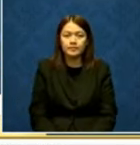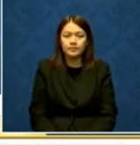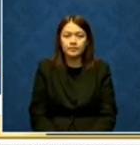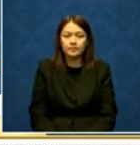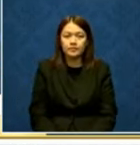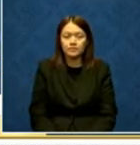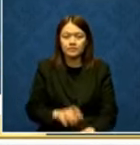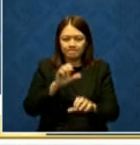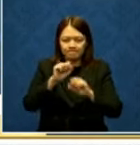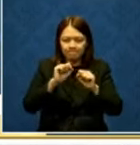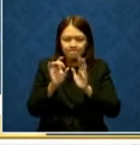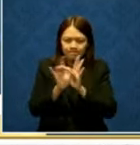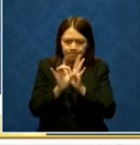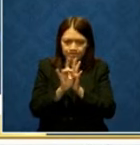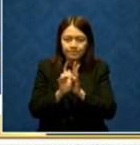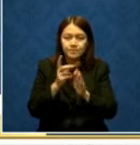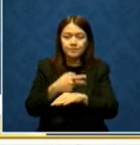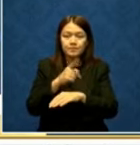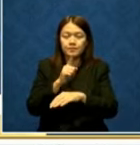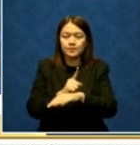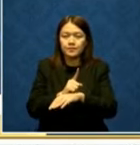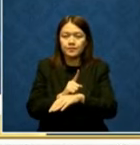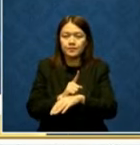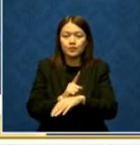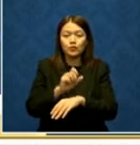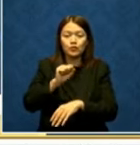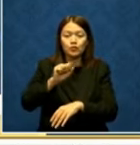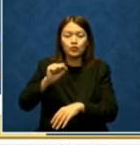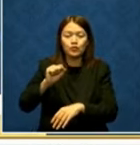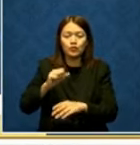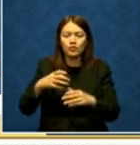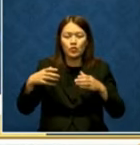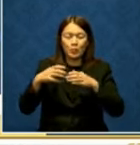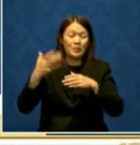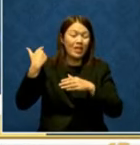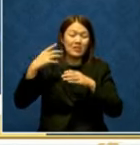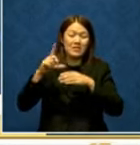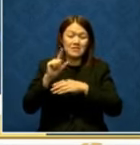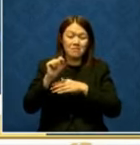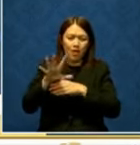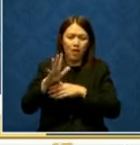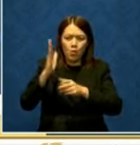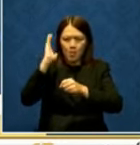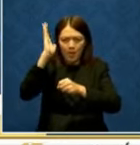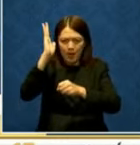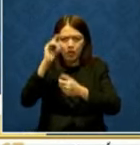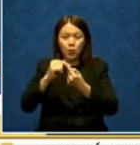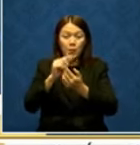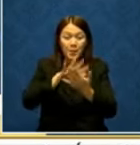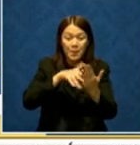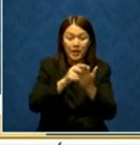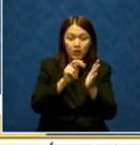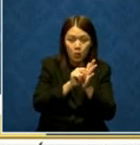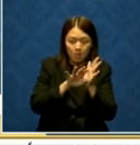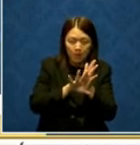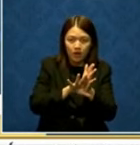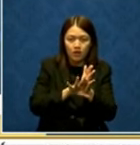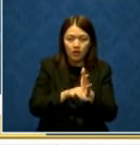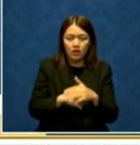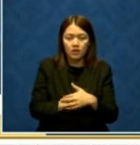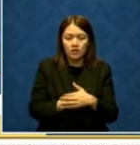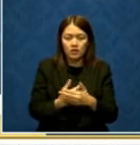ข้อสังเกตสุดท้ายครับท่านประธานเรื่องของสภาผู้แทนราษฎรชุดที่ 25นะครับได้มีผู้อภิปรายเรื่องของนโยบายการจัดสรรการผลิต